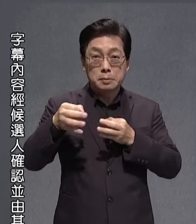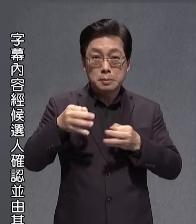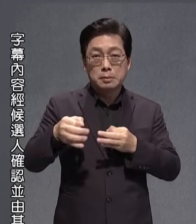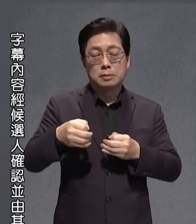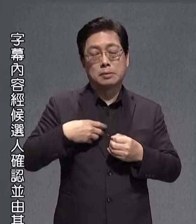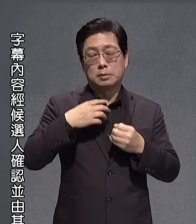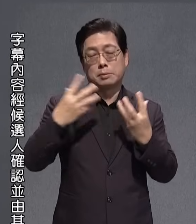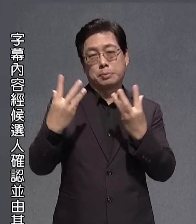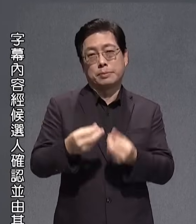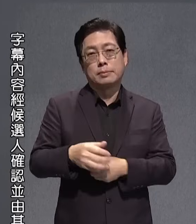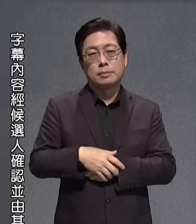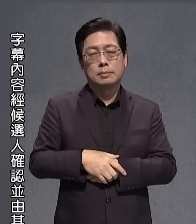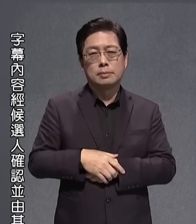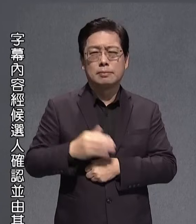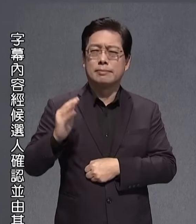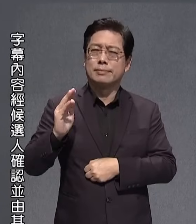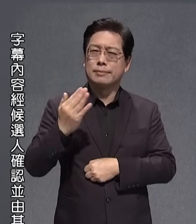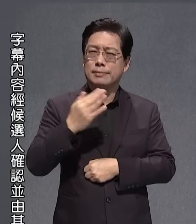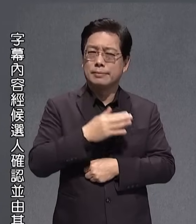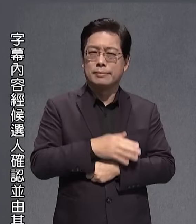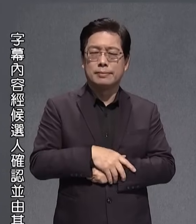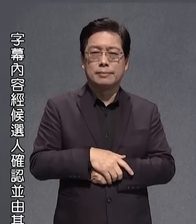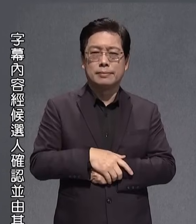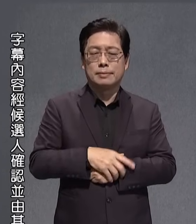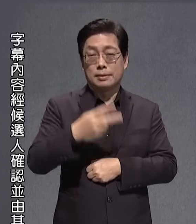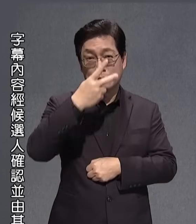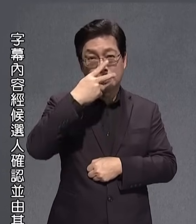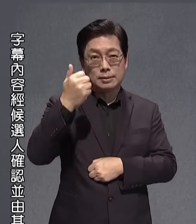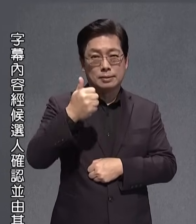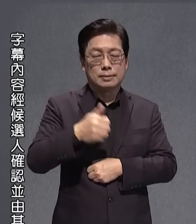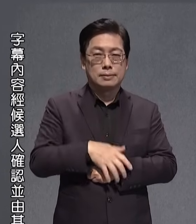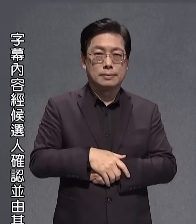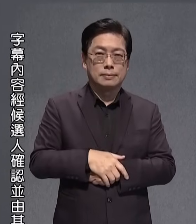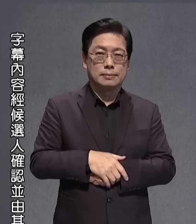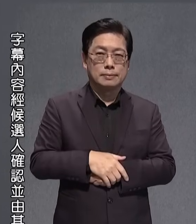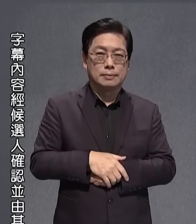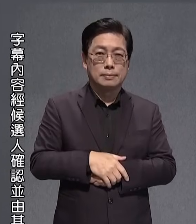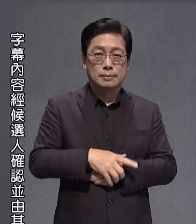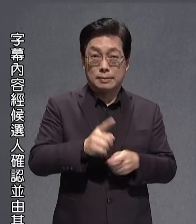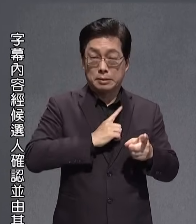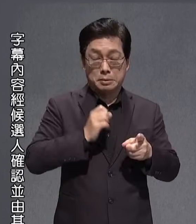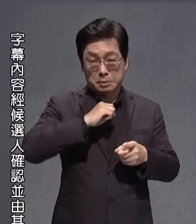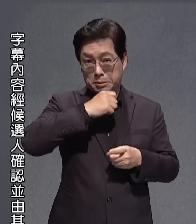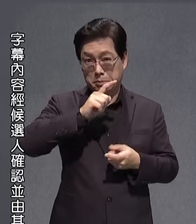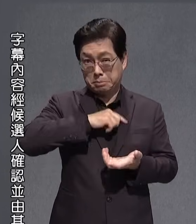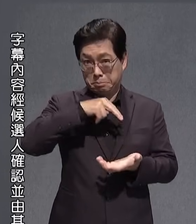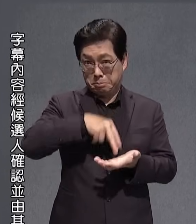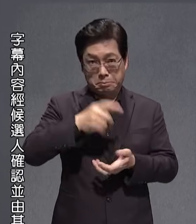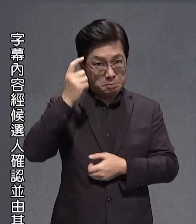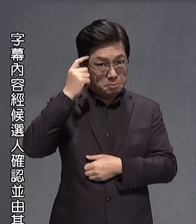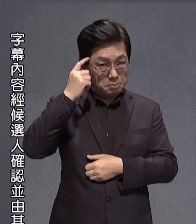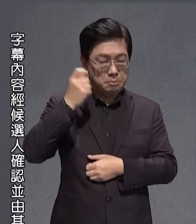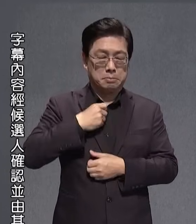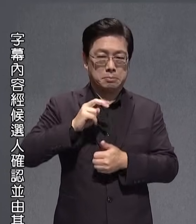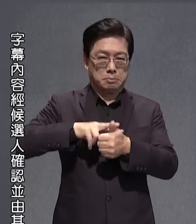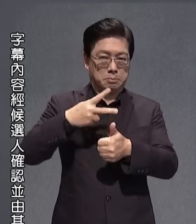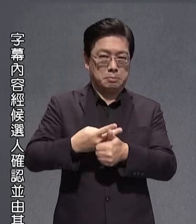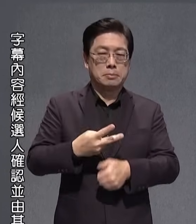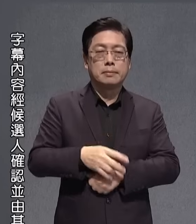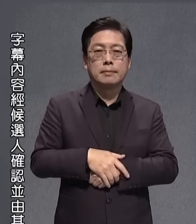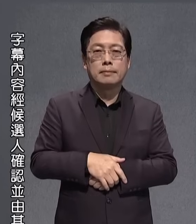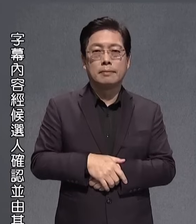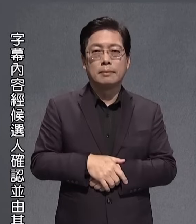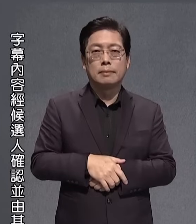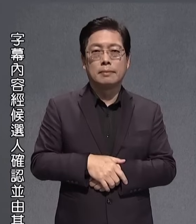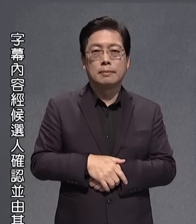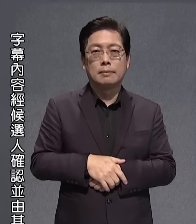价了嘛。有时候，赖清德先生，你也抬头的时刻哈，爱去盖起来